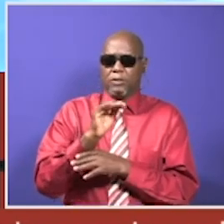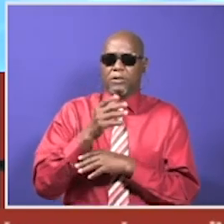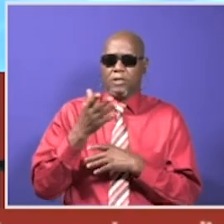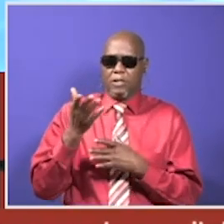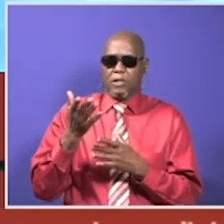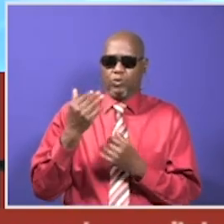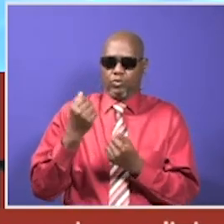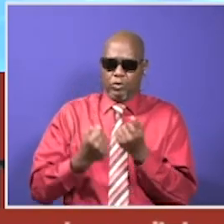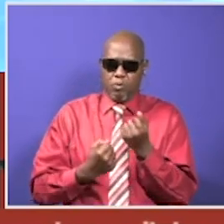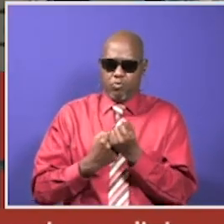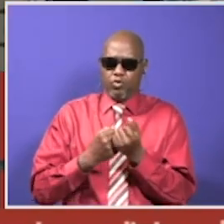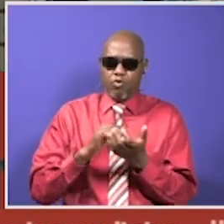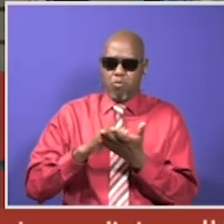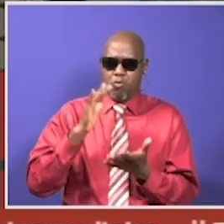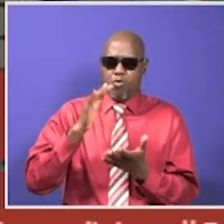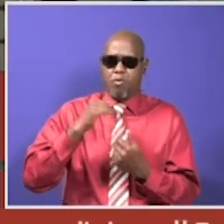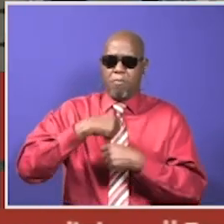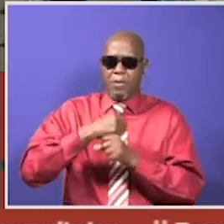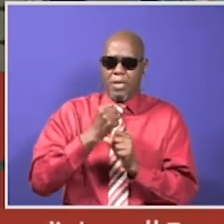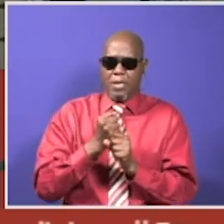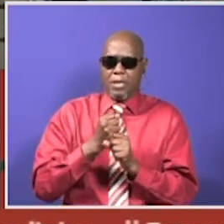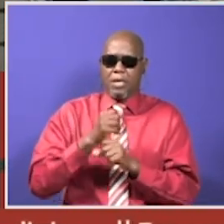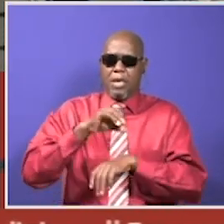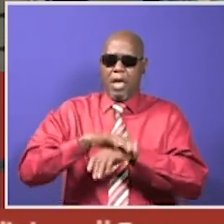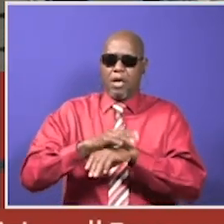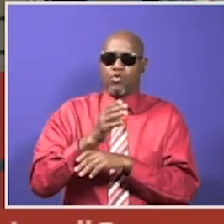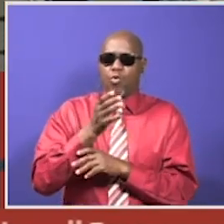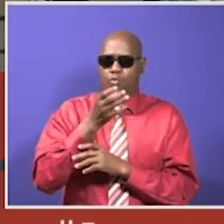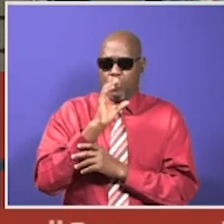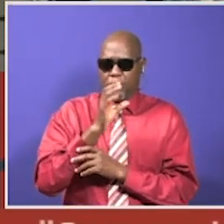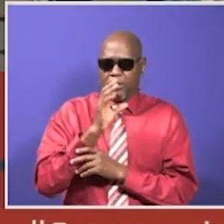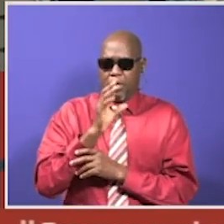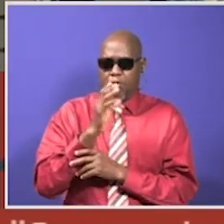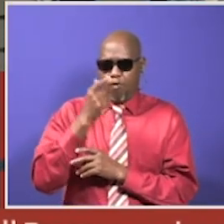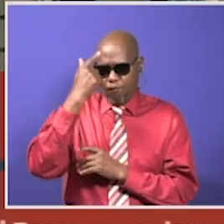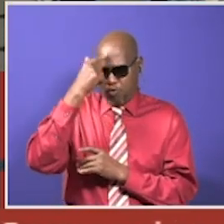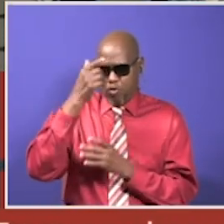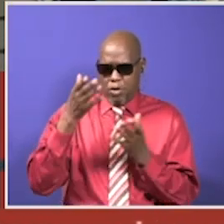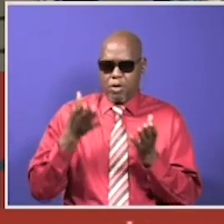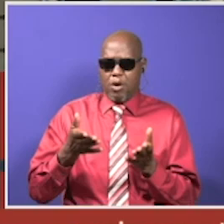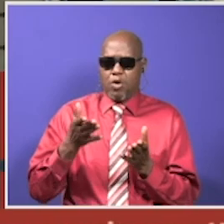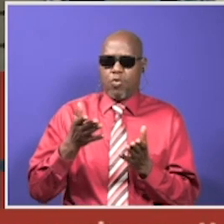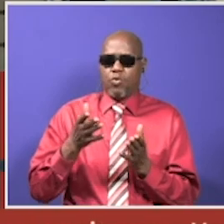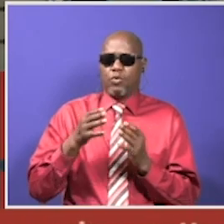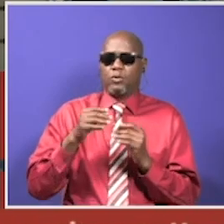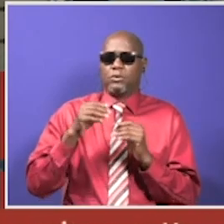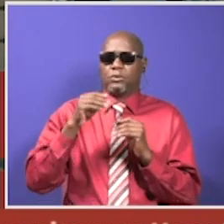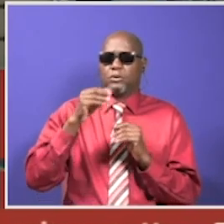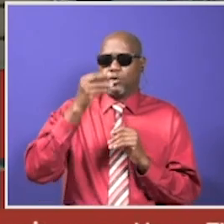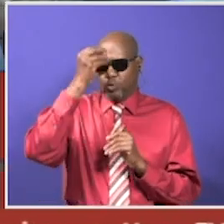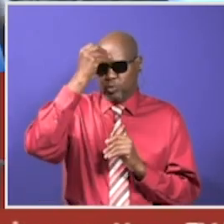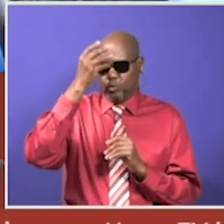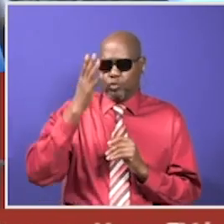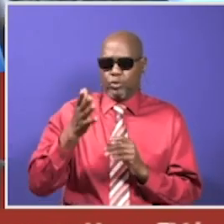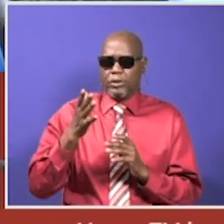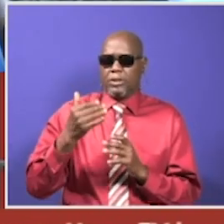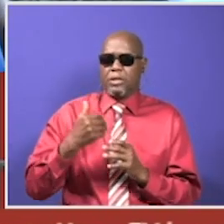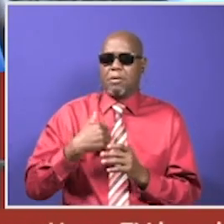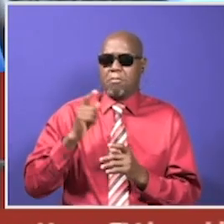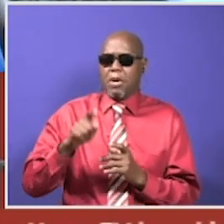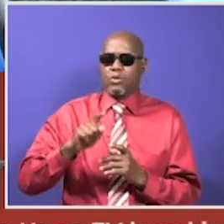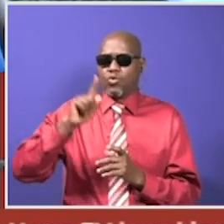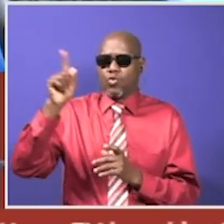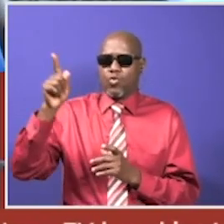ili kuiwezesha shule hiyo kupata maji, kwani kwa sasa wanafunzi wanalazimika kuteka maji kwenye